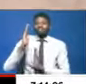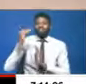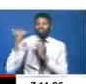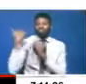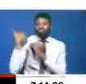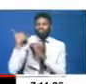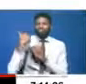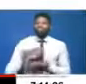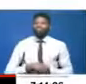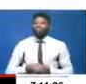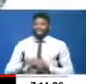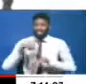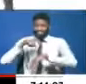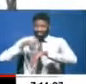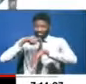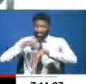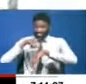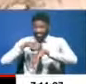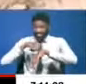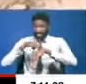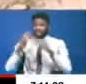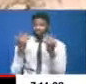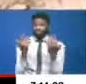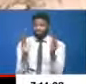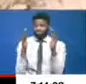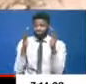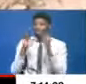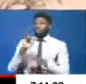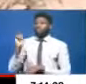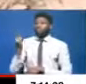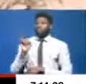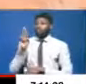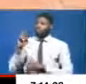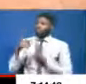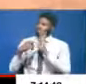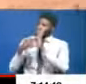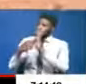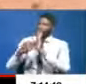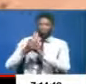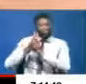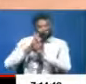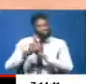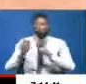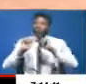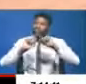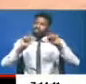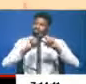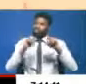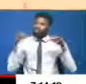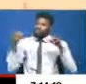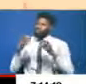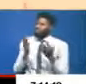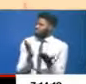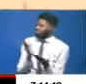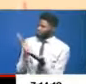Wakati wa shughuli hiyo, Rais Kenyatta alionyeshwa ujuzi mbalimbali ambao maafisa hao